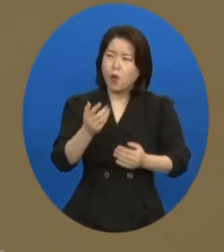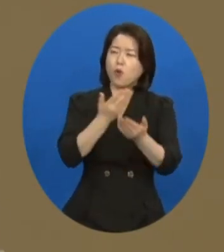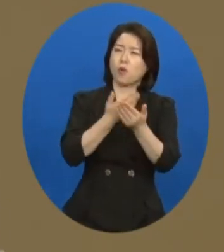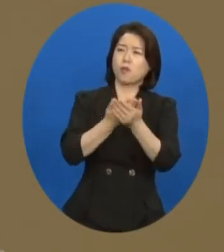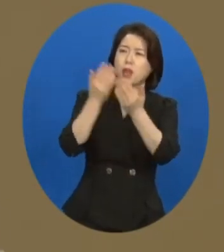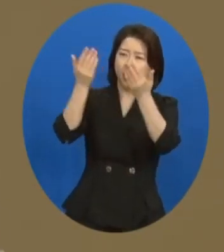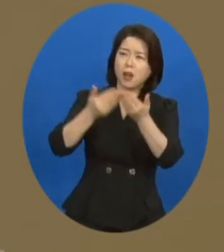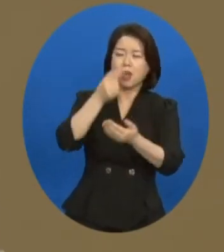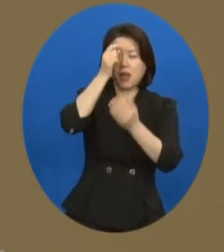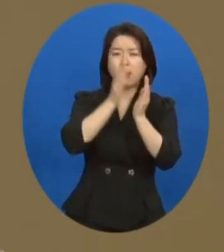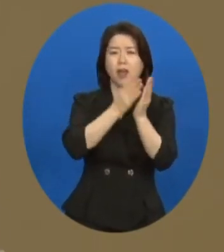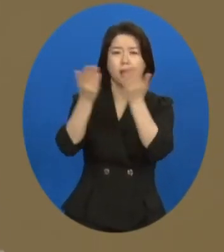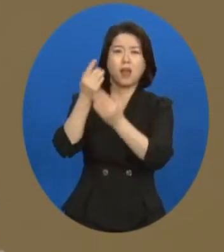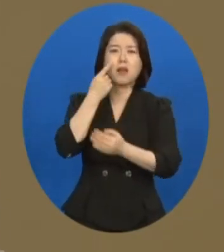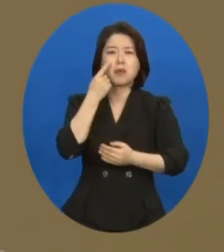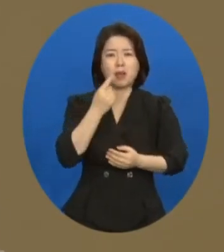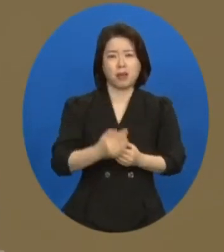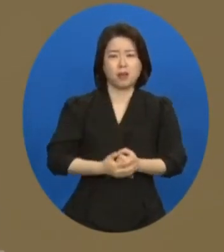구해 보시렵니까